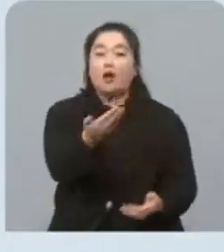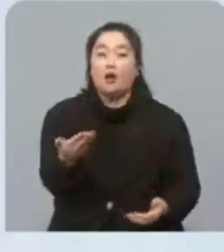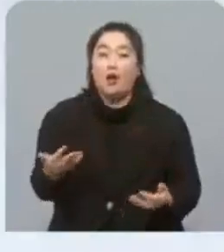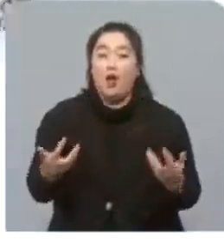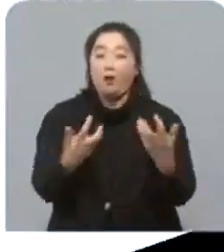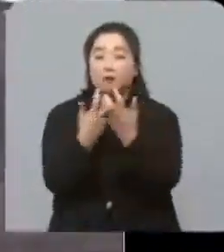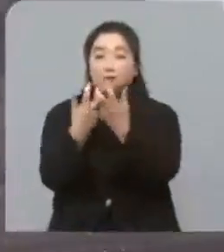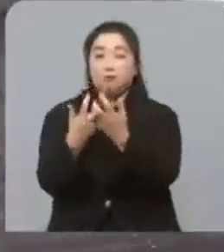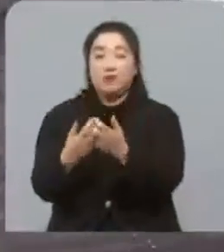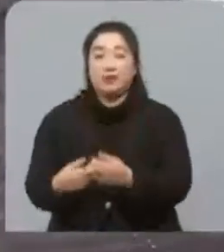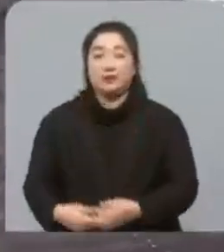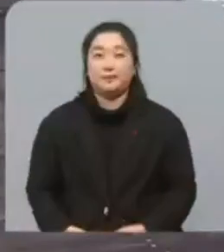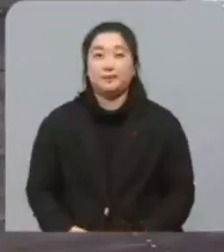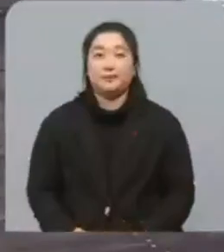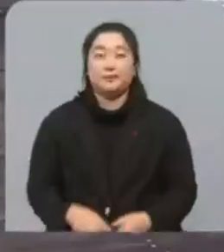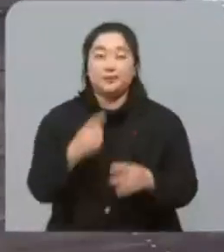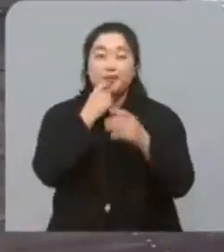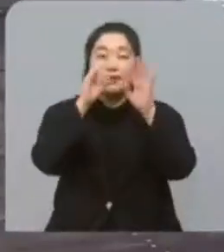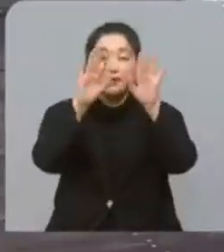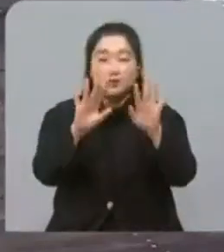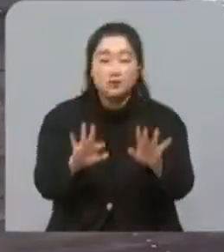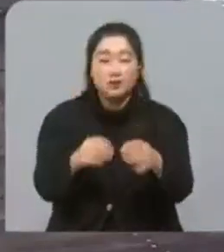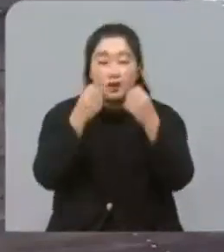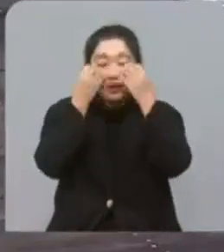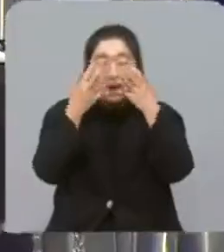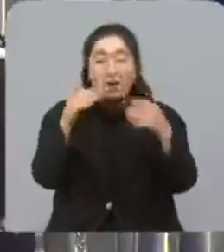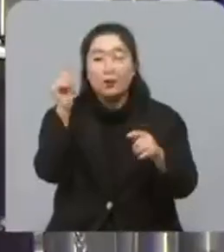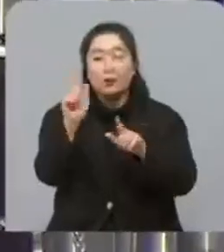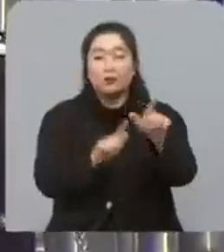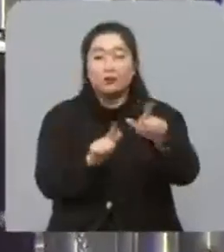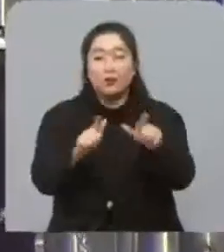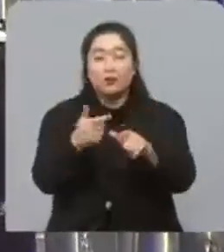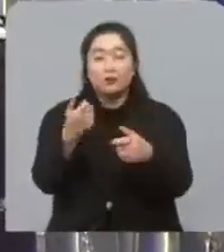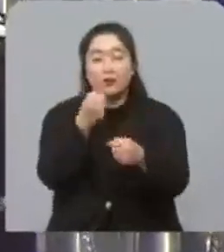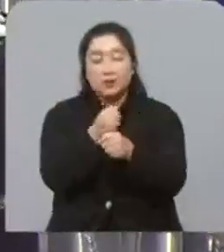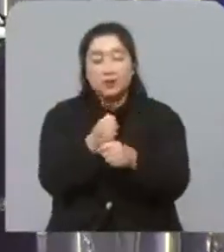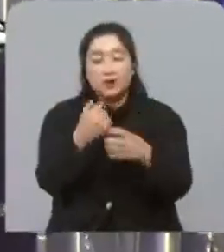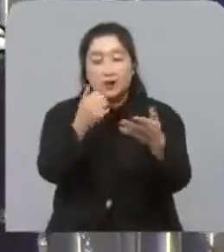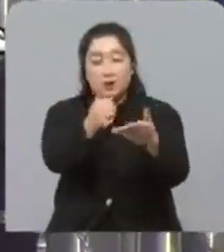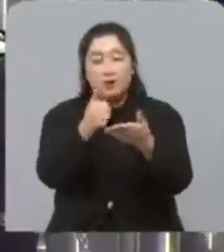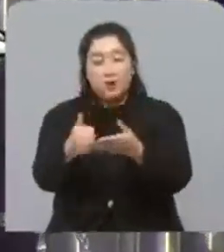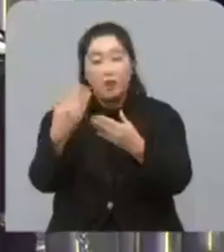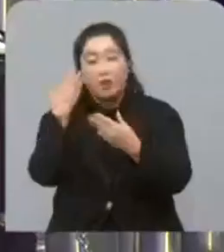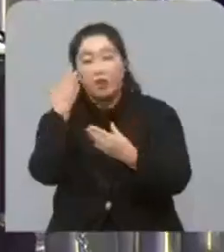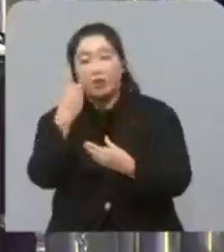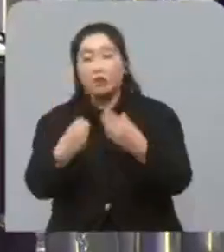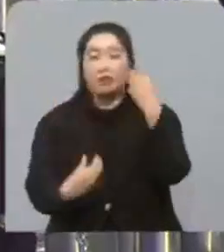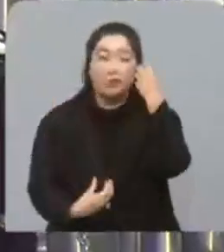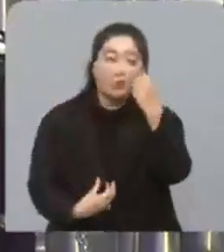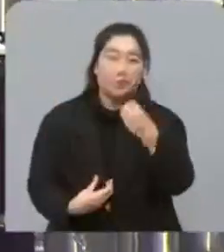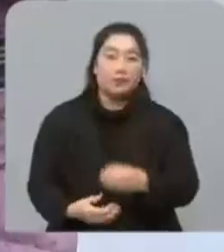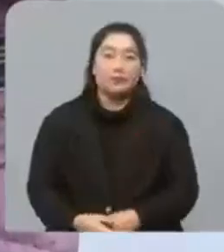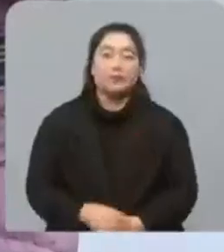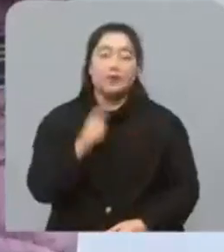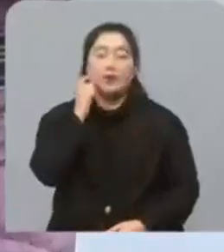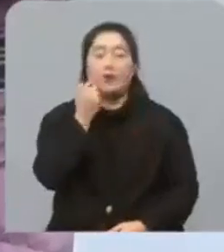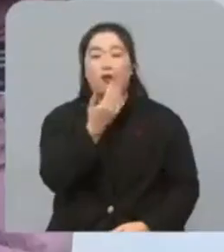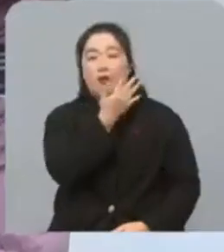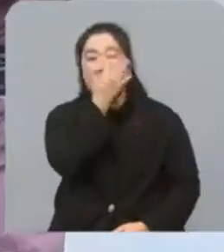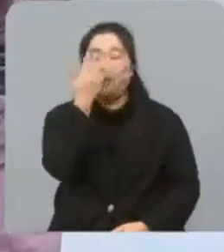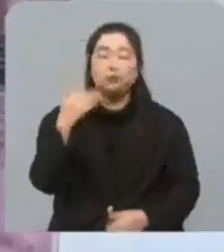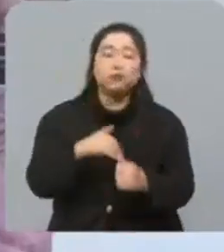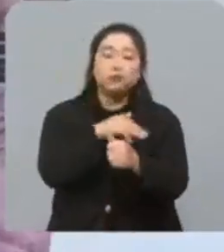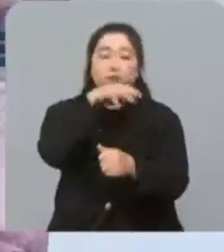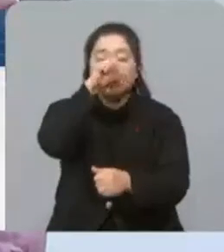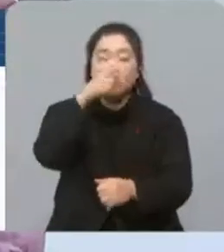얼었습니다. 눈이 내릴 때마다 새로운 풍경을 연출하며 관광객들을 매료시킵니다. 아름답고 운치가 있고